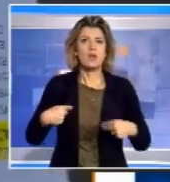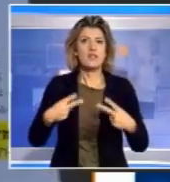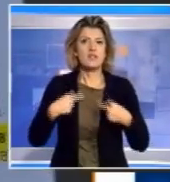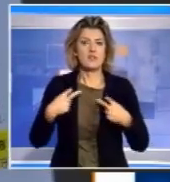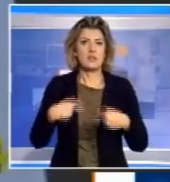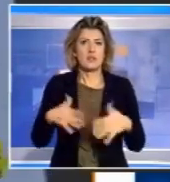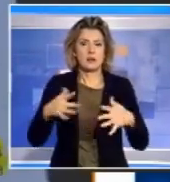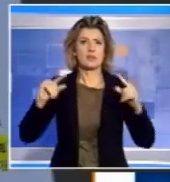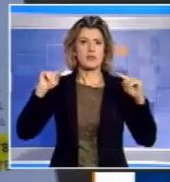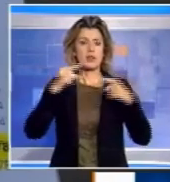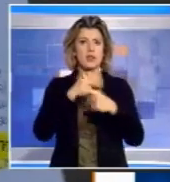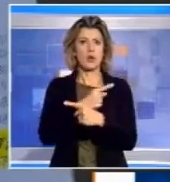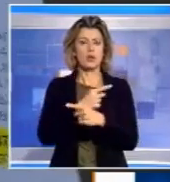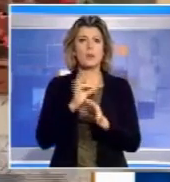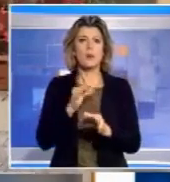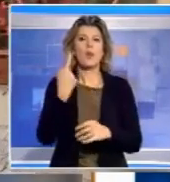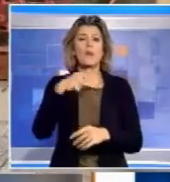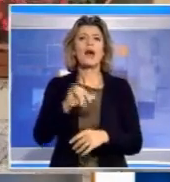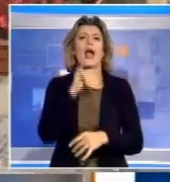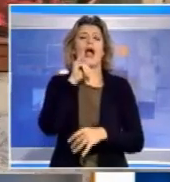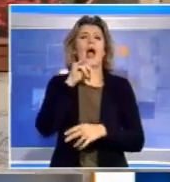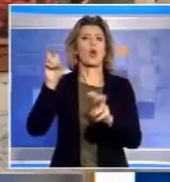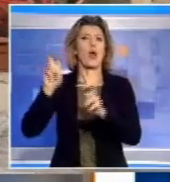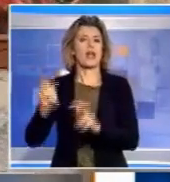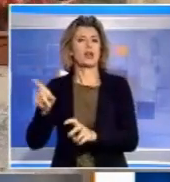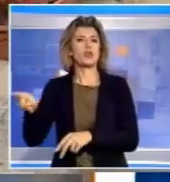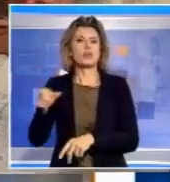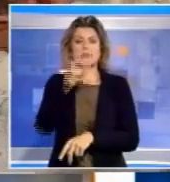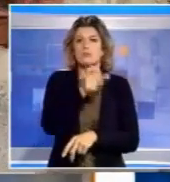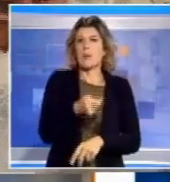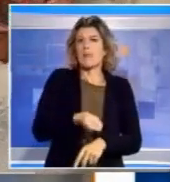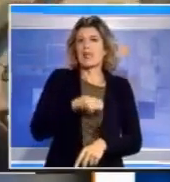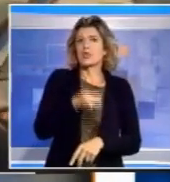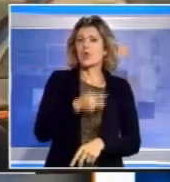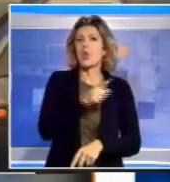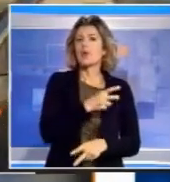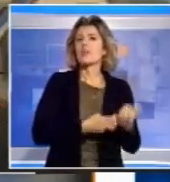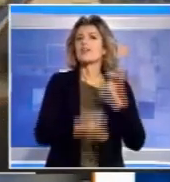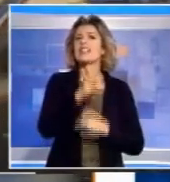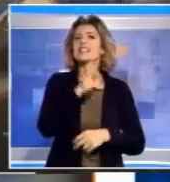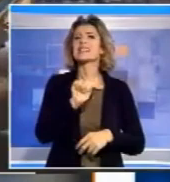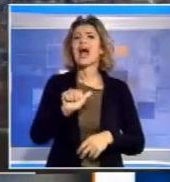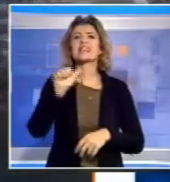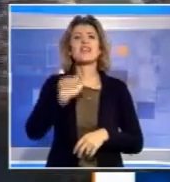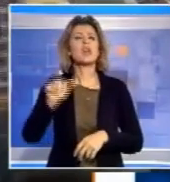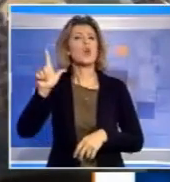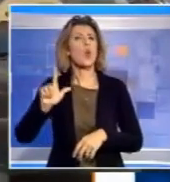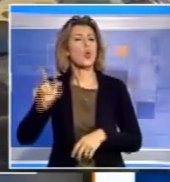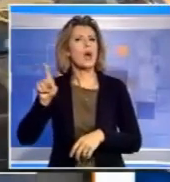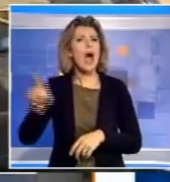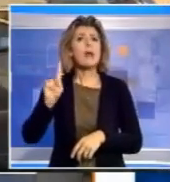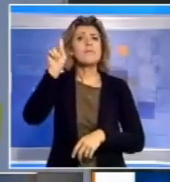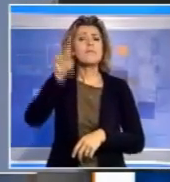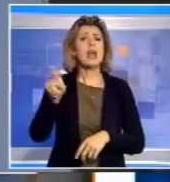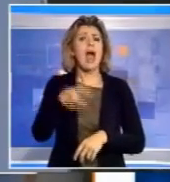il riferimento al Caro energia in questo caso subito da un pensionato di San Severino Lucano con più di €1.000 pagati per il conguaglio